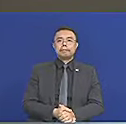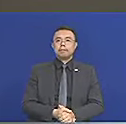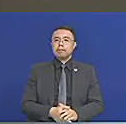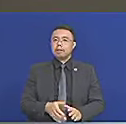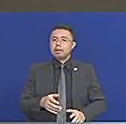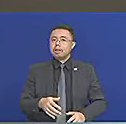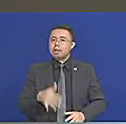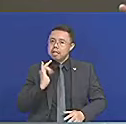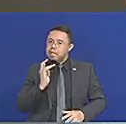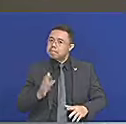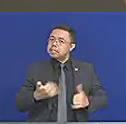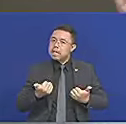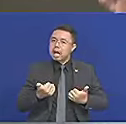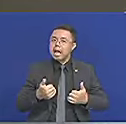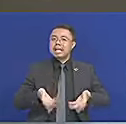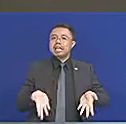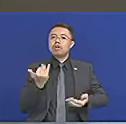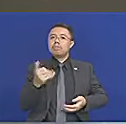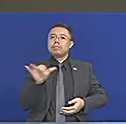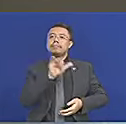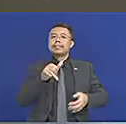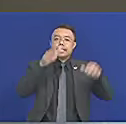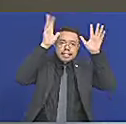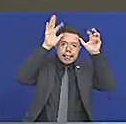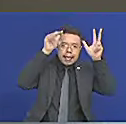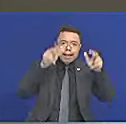Masih bisa berperilaku seperti setan.